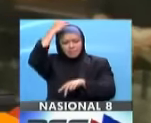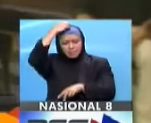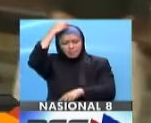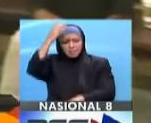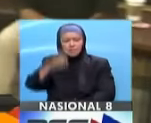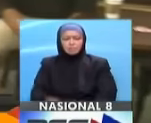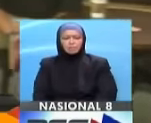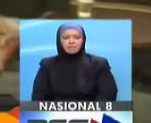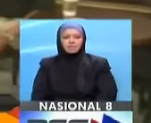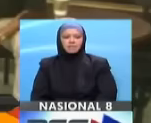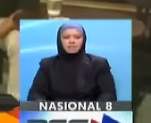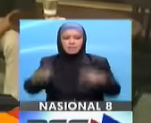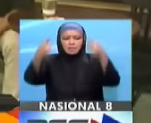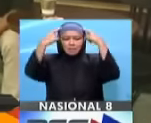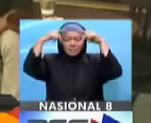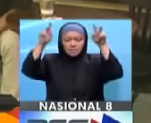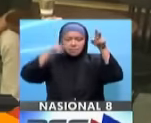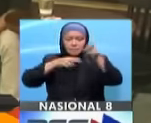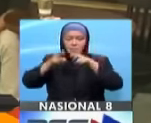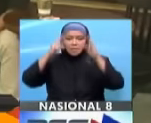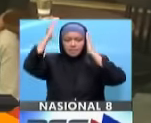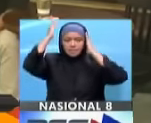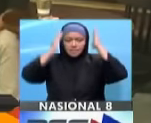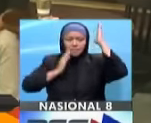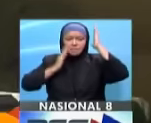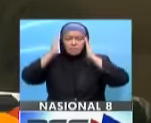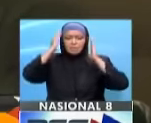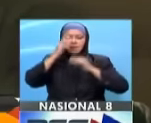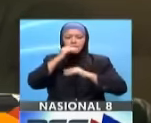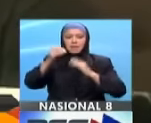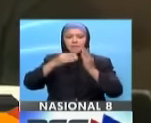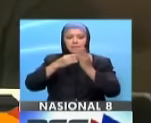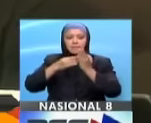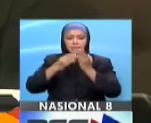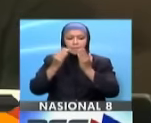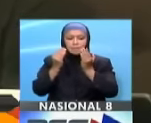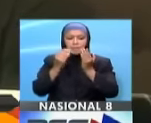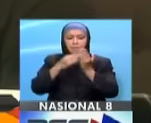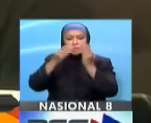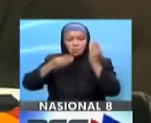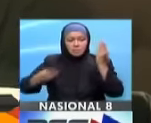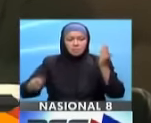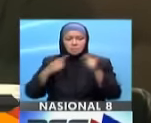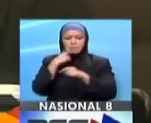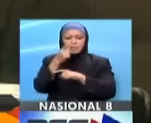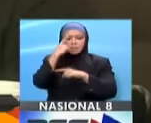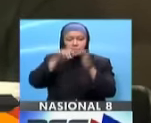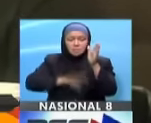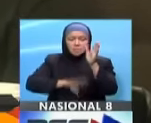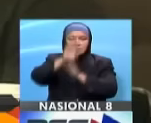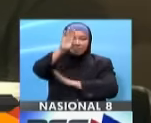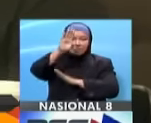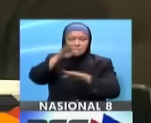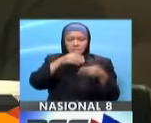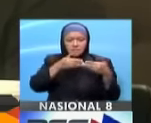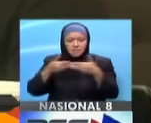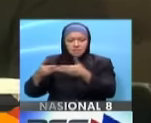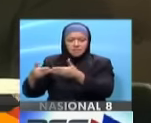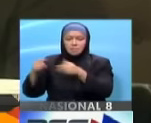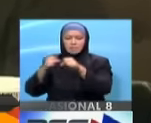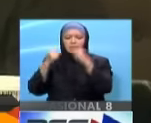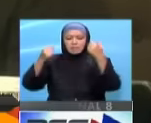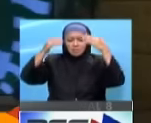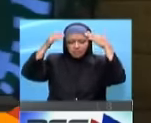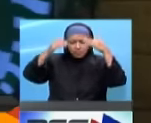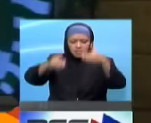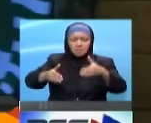Menurut pengarah urusan Starbucks Malaysia dan Brunei, Sydney Keys, bagi memastikan pertumbuhan perniagaan berterusan, syarikat itu memberi fokus kepada perkembangan